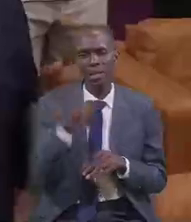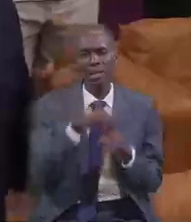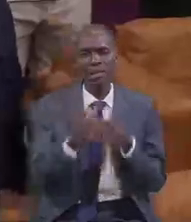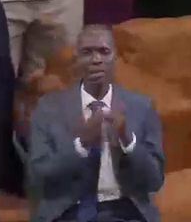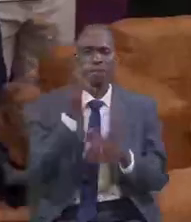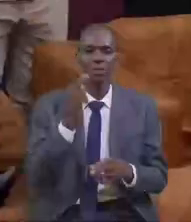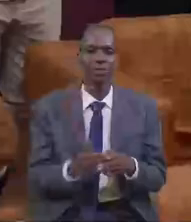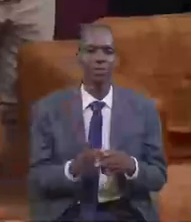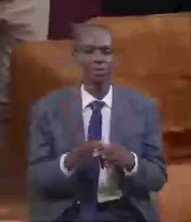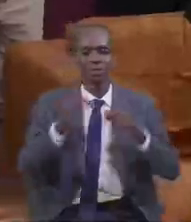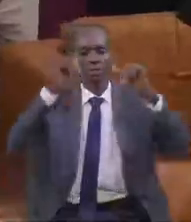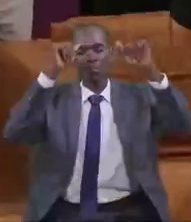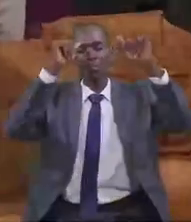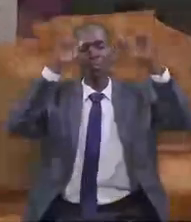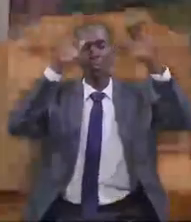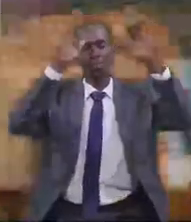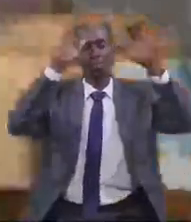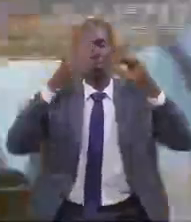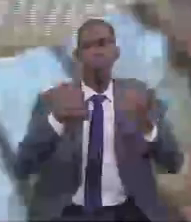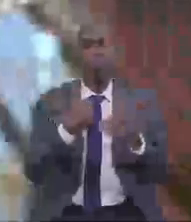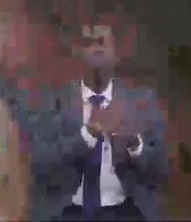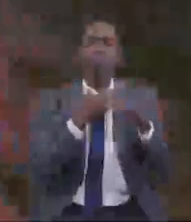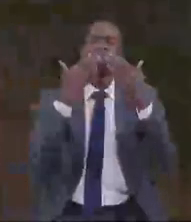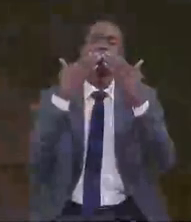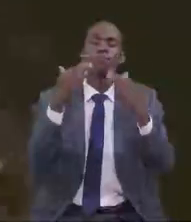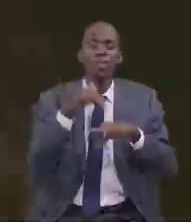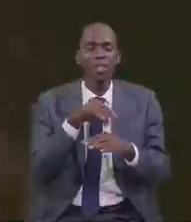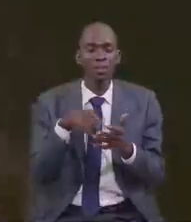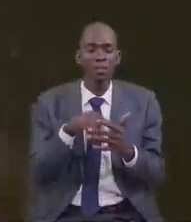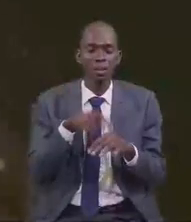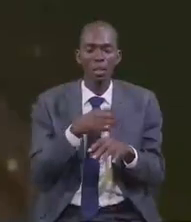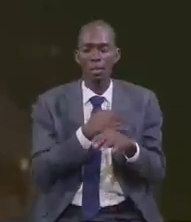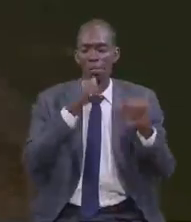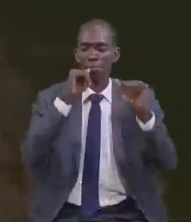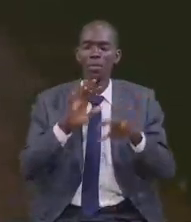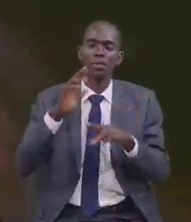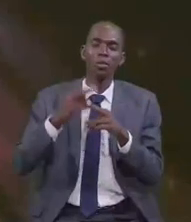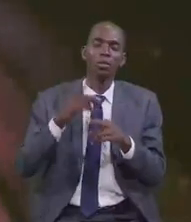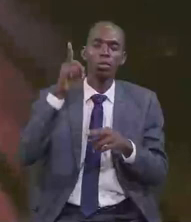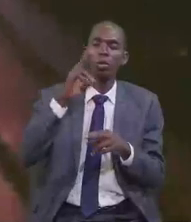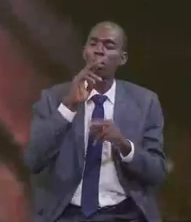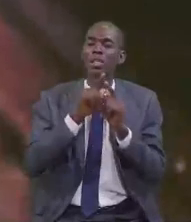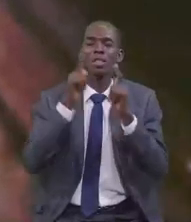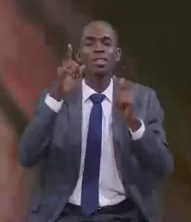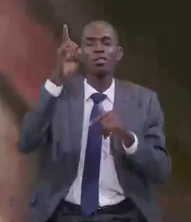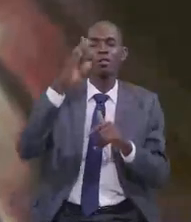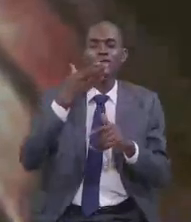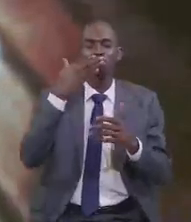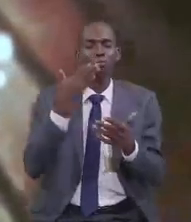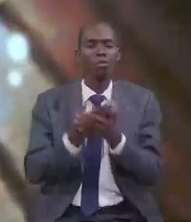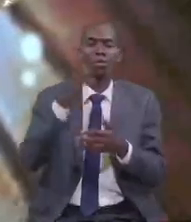Père. Nous te remercions en ce temps-ci, nous te louons. Tu es le grand Dieu, le Dieu